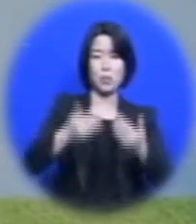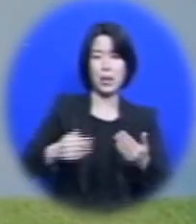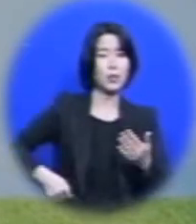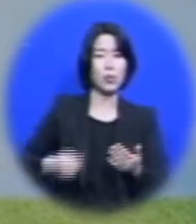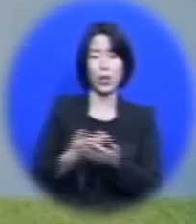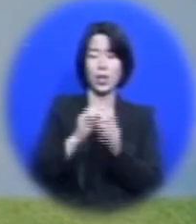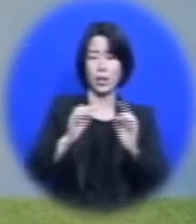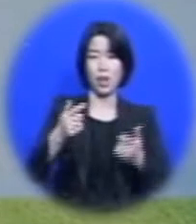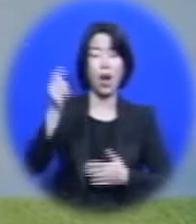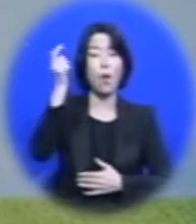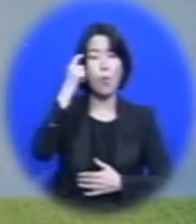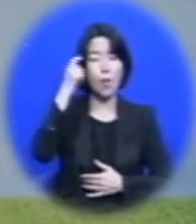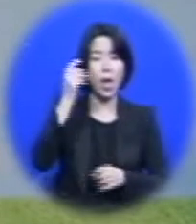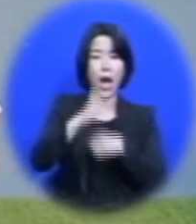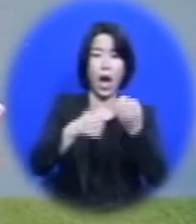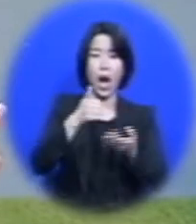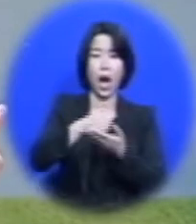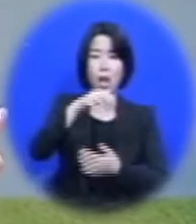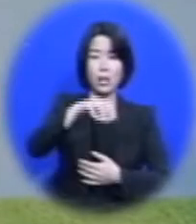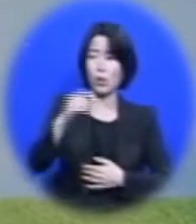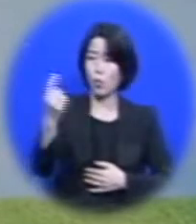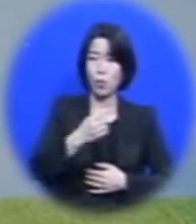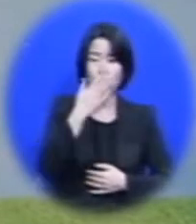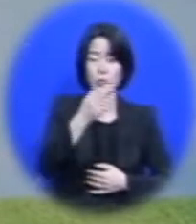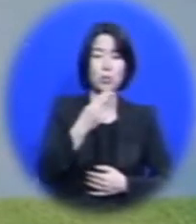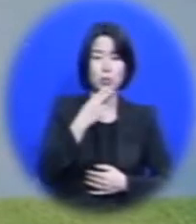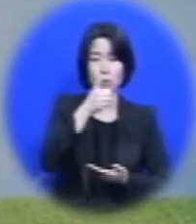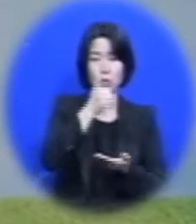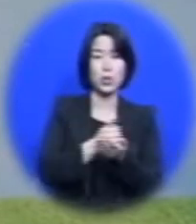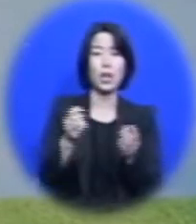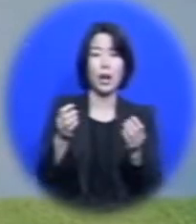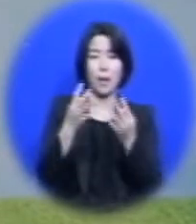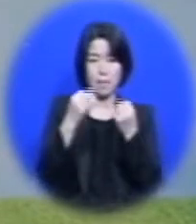왜? 하나님께 나올 수가 없다는 거예요. 죄가 많아서.